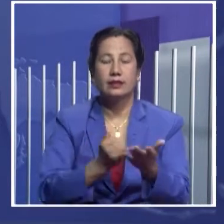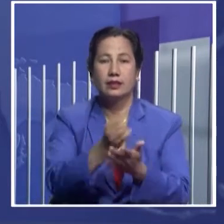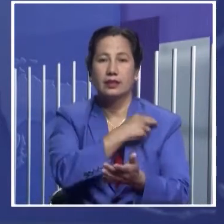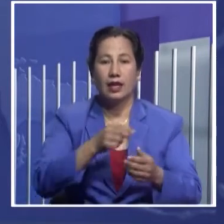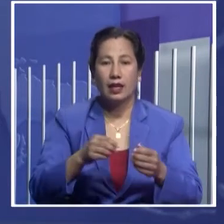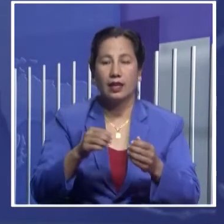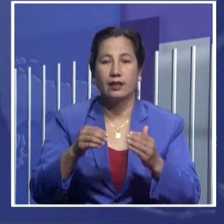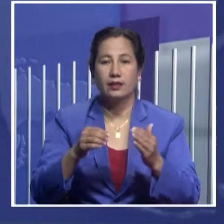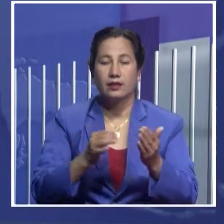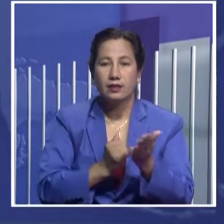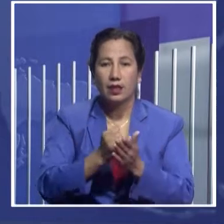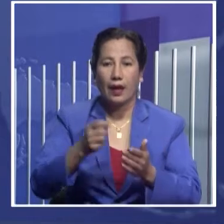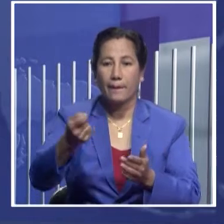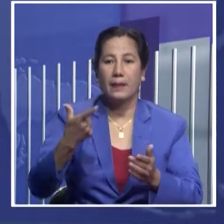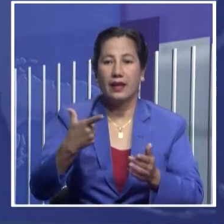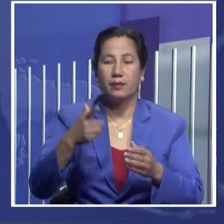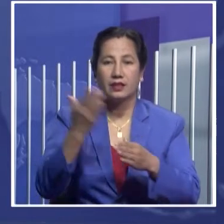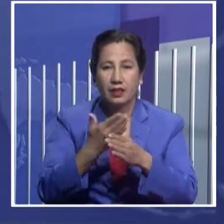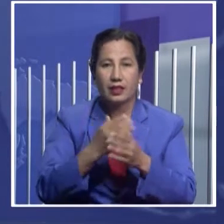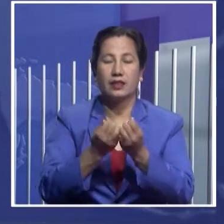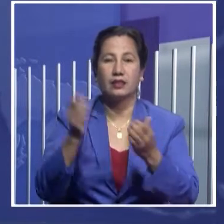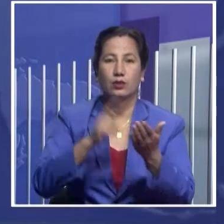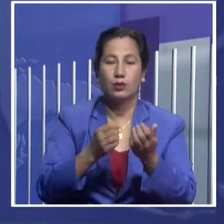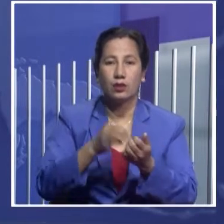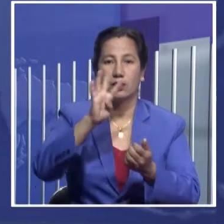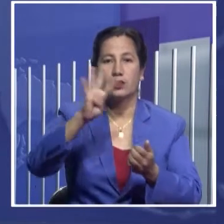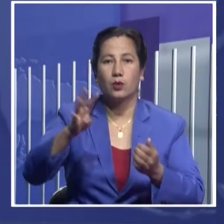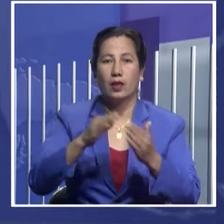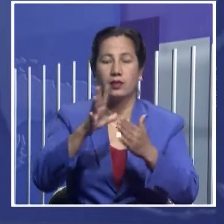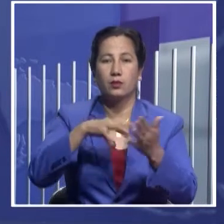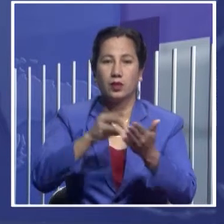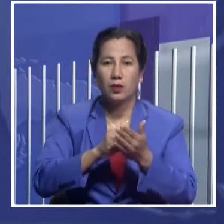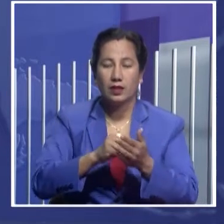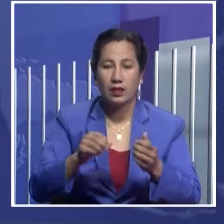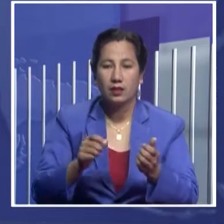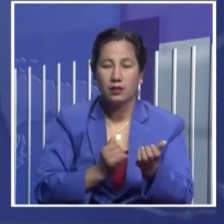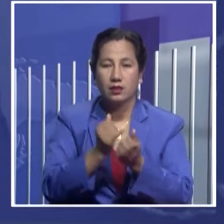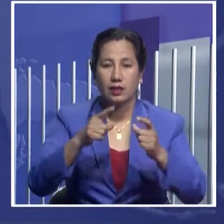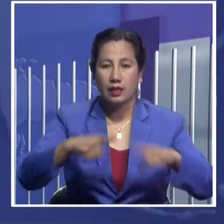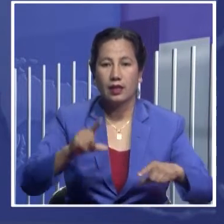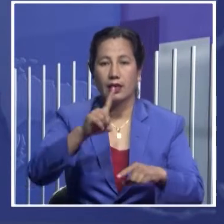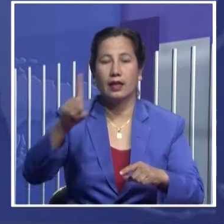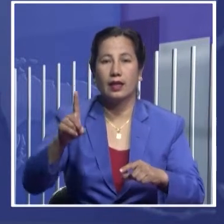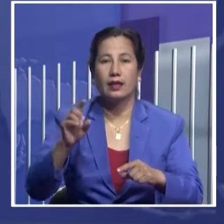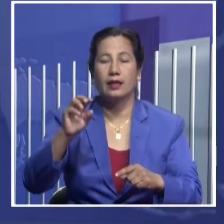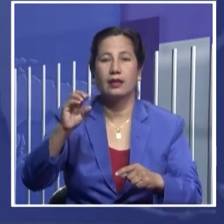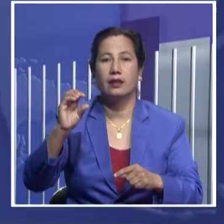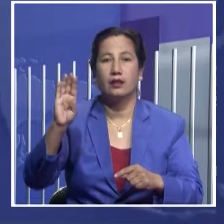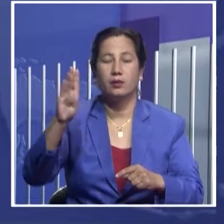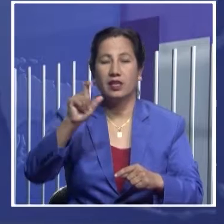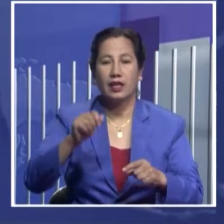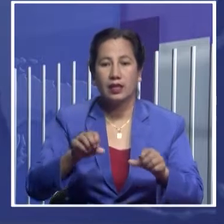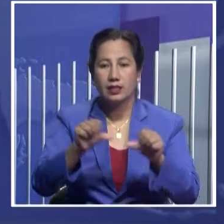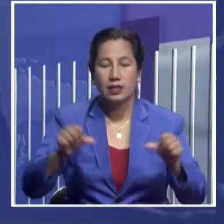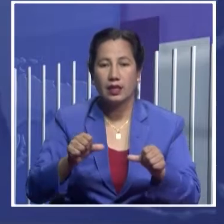लिएर व्यावसायिक तरकारी खेती सुरु गरेका छन्। 44 परिवारका भूमिहीन किसानले 11 बिगहा जग्गा भाडामा लिएर व्यावसायिक तरकारी